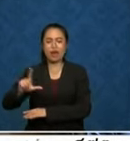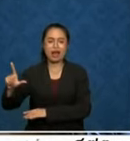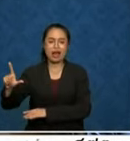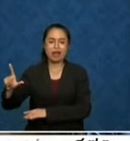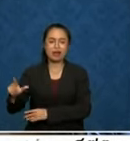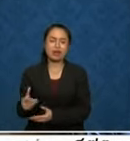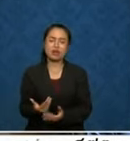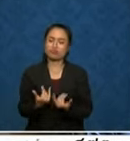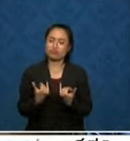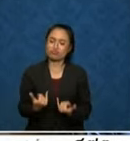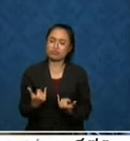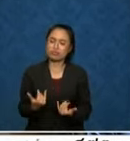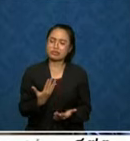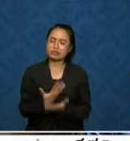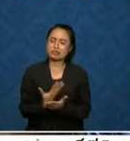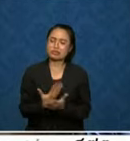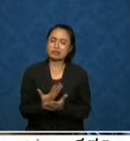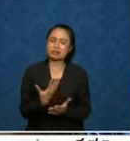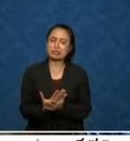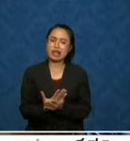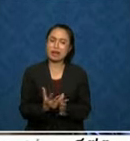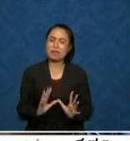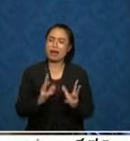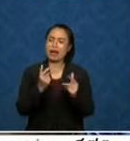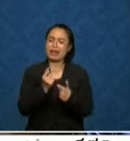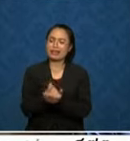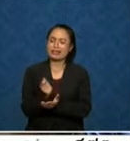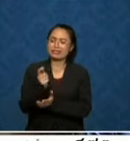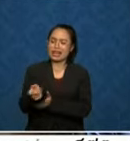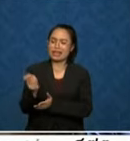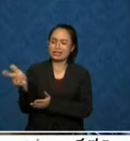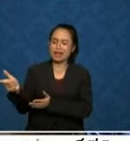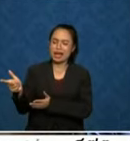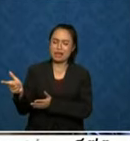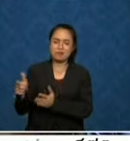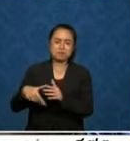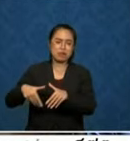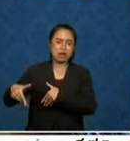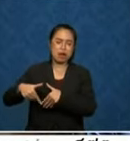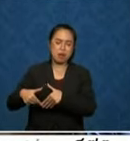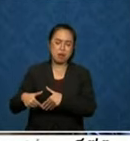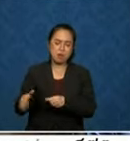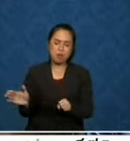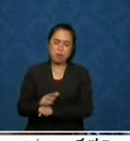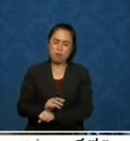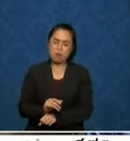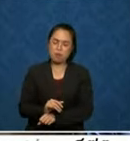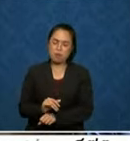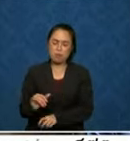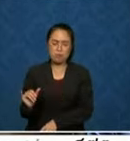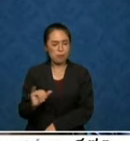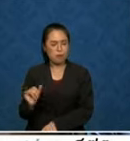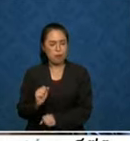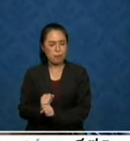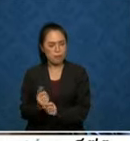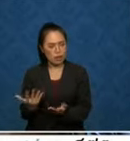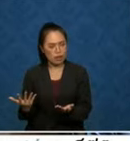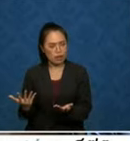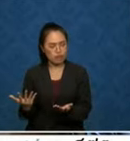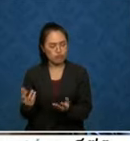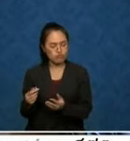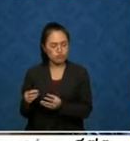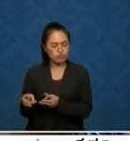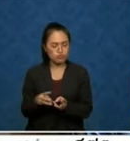วอย่างนี้มันจะไปสามารถที่จะไปเยียวยาหรือไปชดเชยให้กับเหยื่อผู้ที่ถูกช่อโกงได้อย่าง